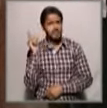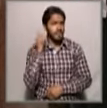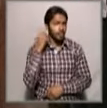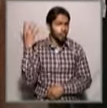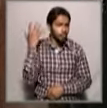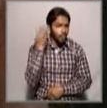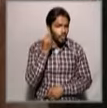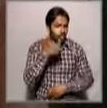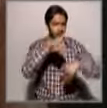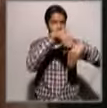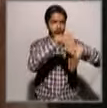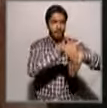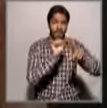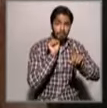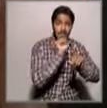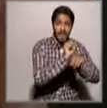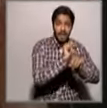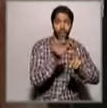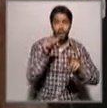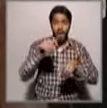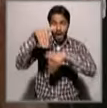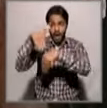سمعت الصوت وانا نايم، قال لي قبرك جنبي.